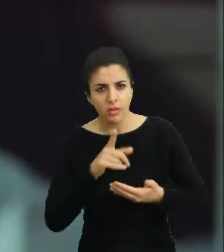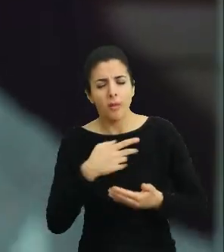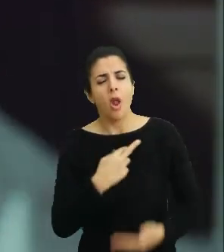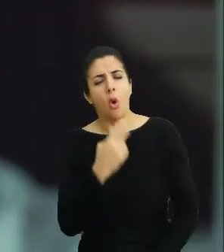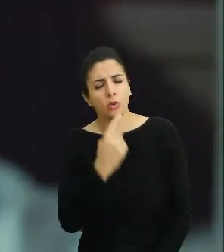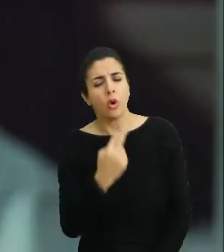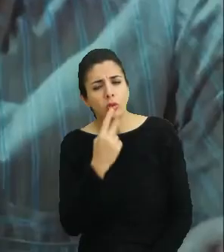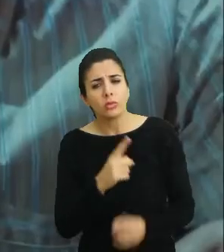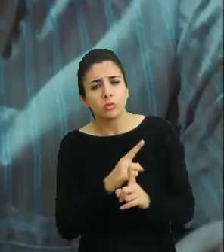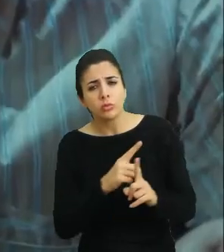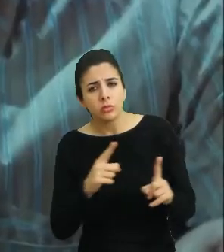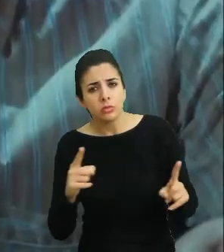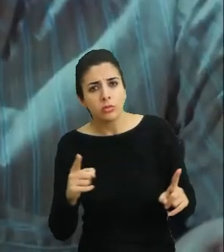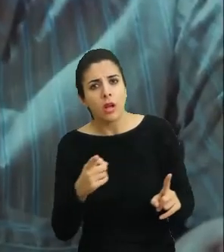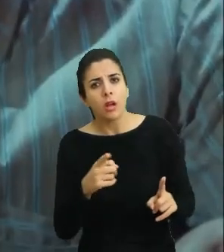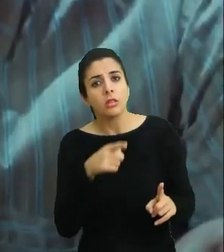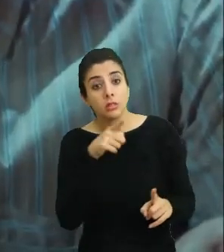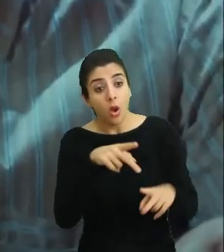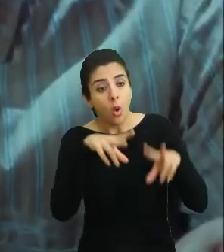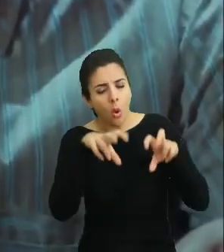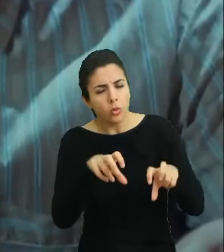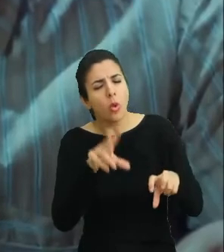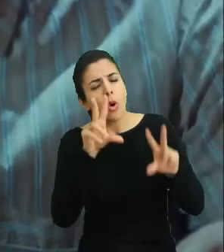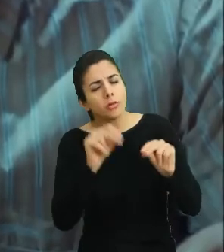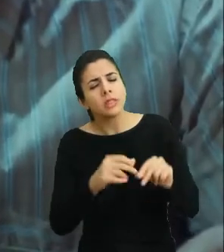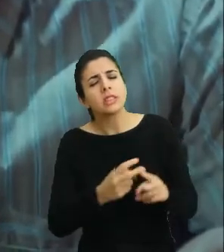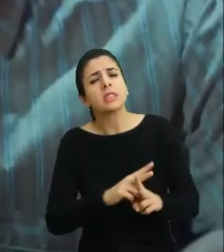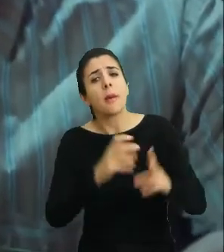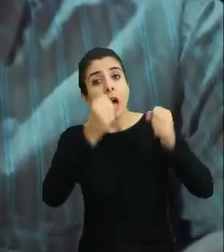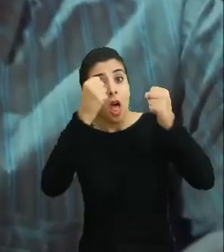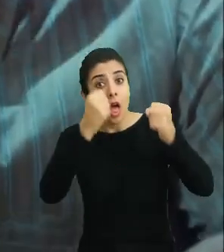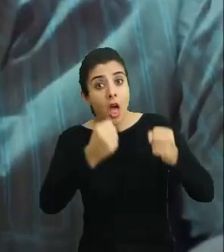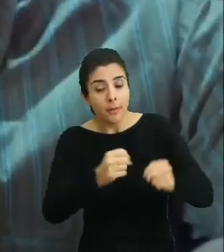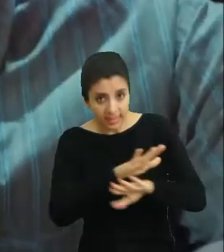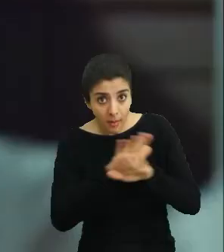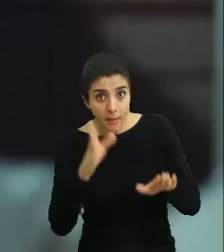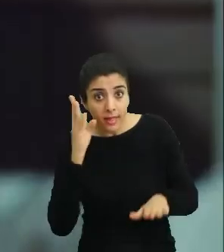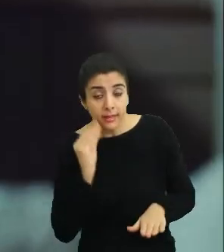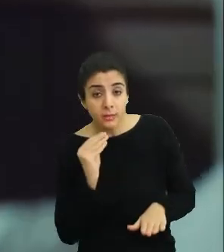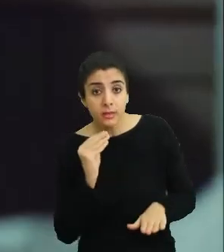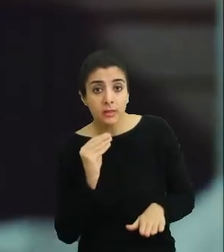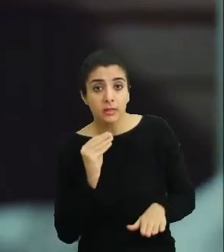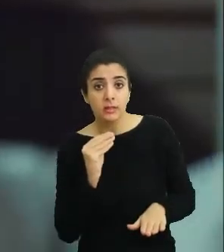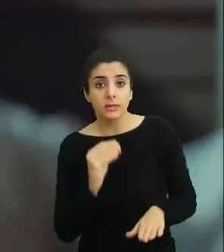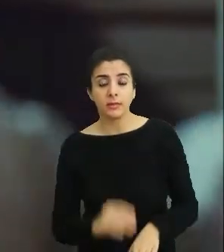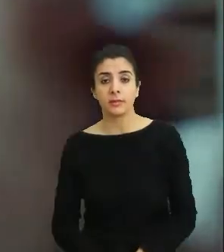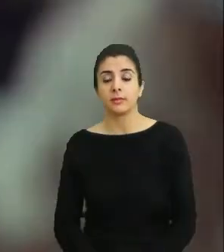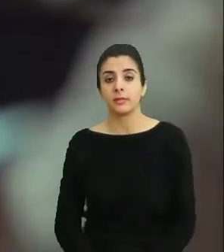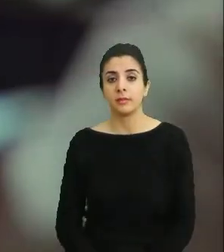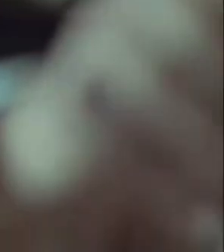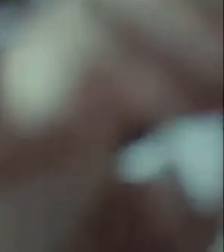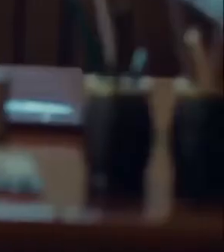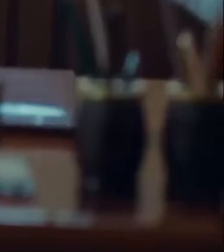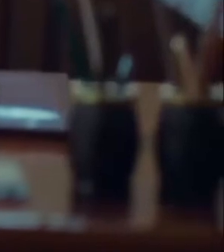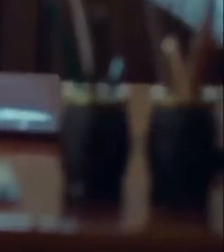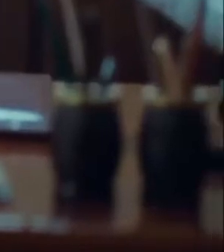Sürekli konuşacağım. Gerekirse uyusan bile sen burada oturacaksın. Sabaha kadar beni dinleyeceksin. Tamam mı? Ramazan yandık der